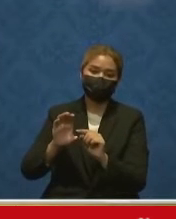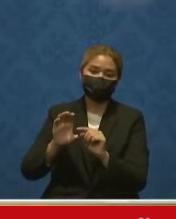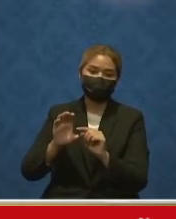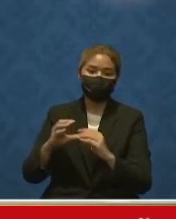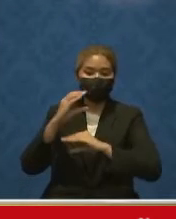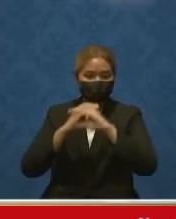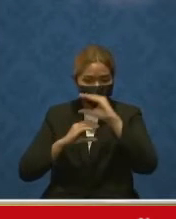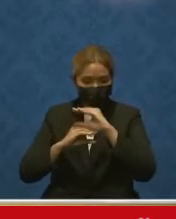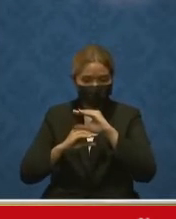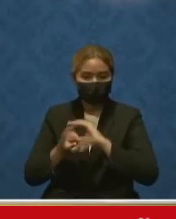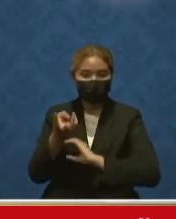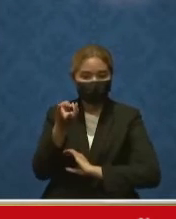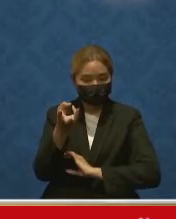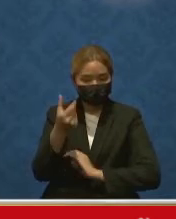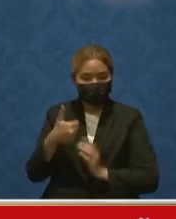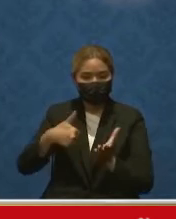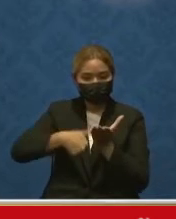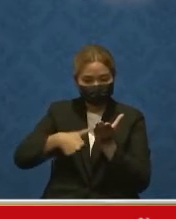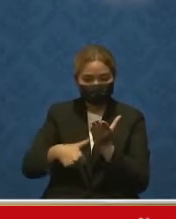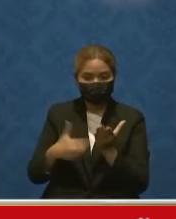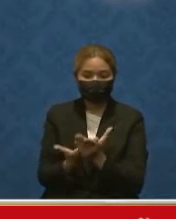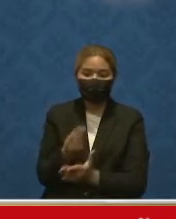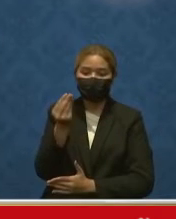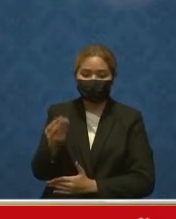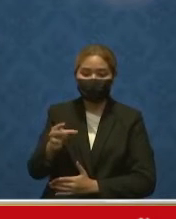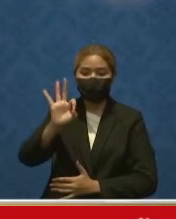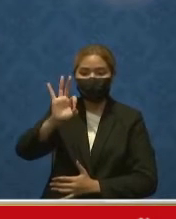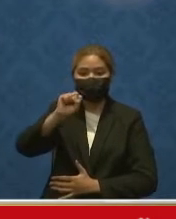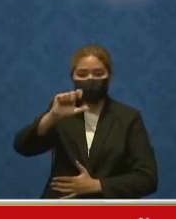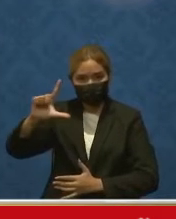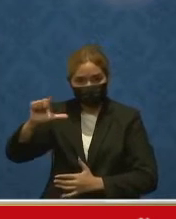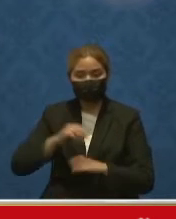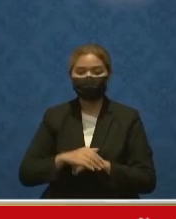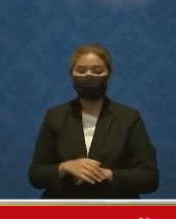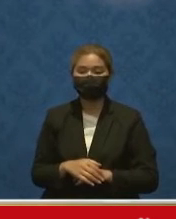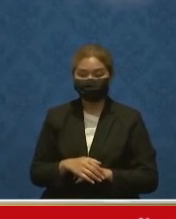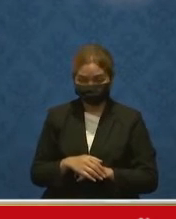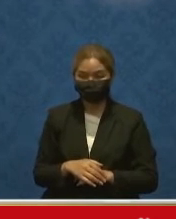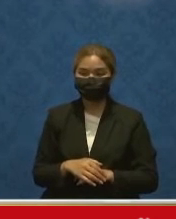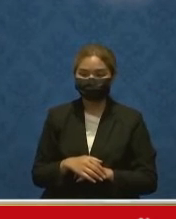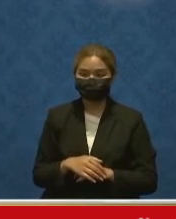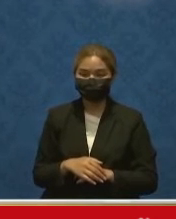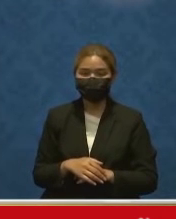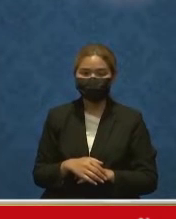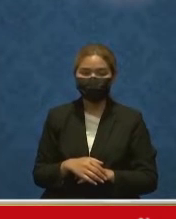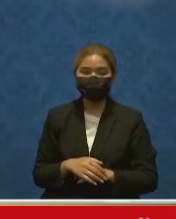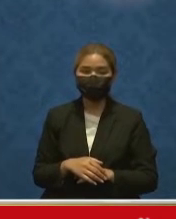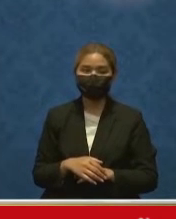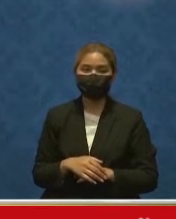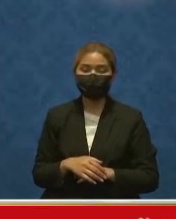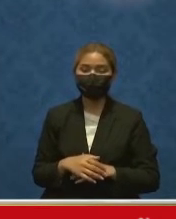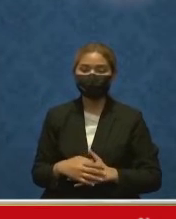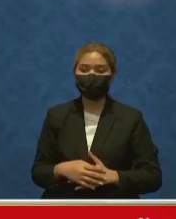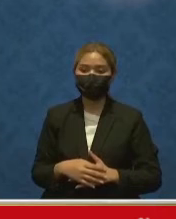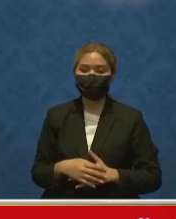ต้นไปใช้หนี้ 9แสนกว่าล้านท่านนายกครับดีจังดีนะครับท่านจำตัวเลขผิดหรือเปล่า